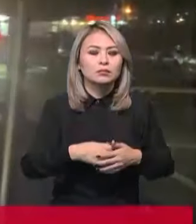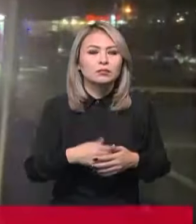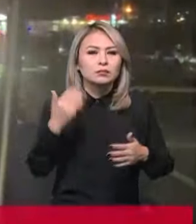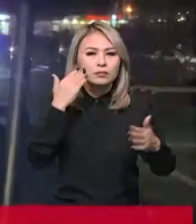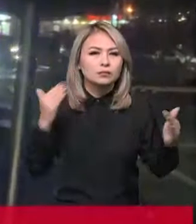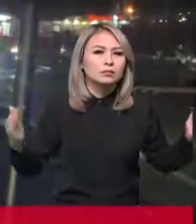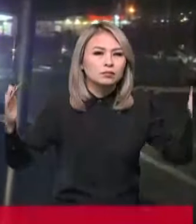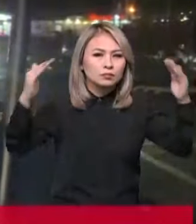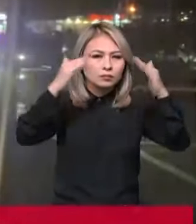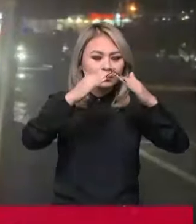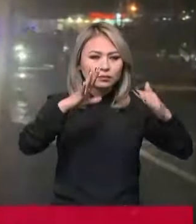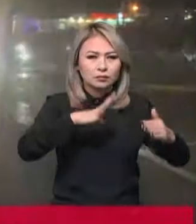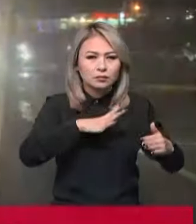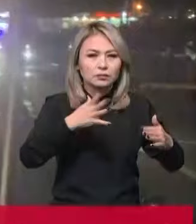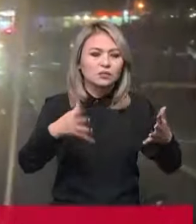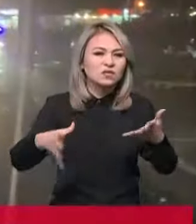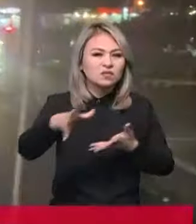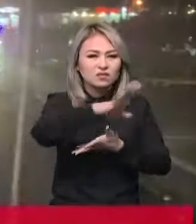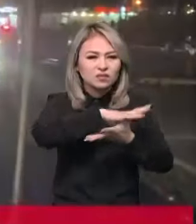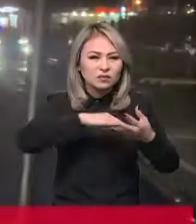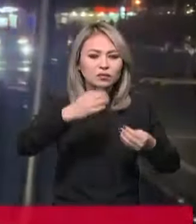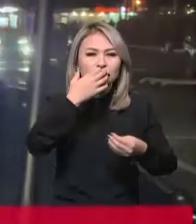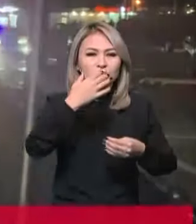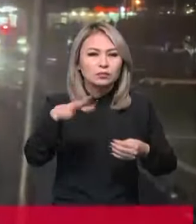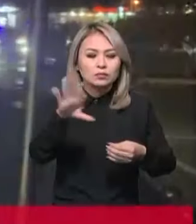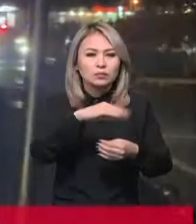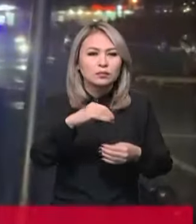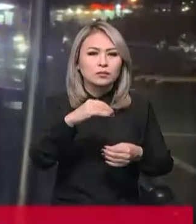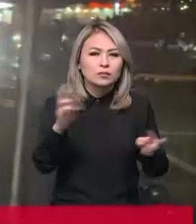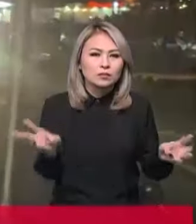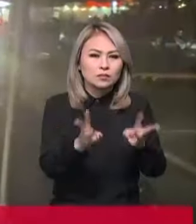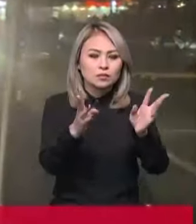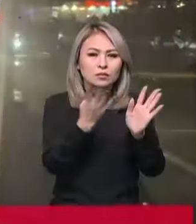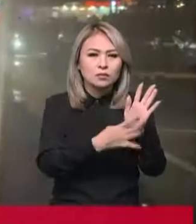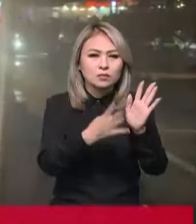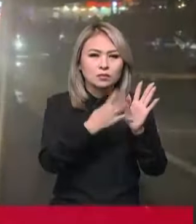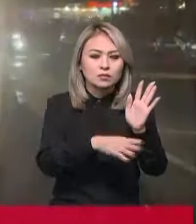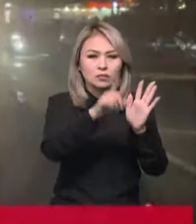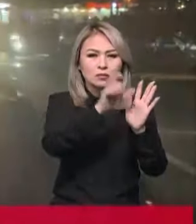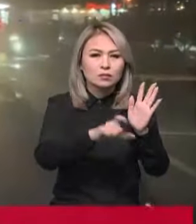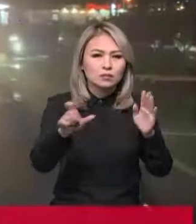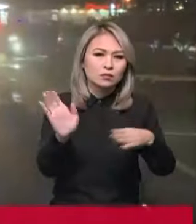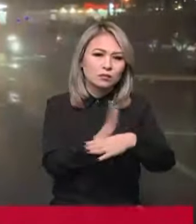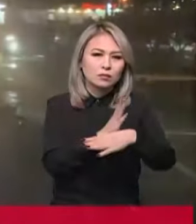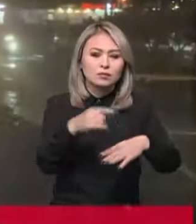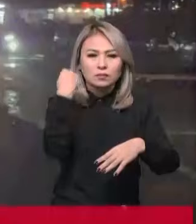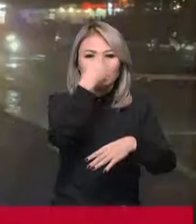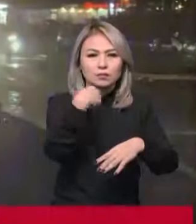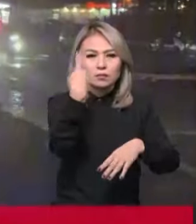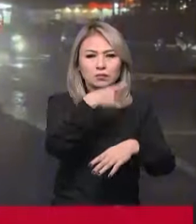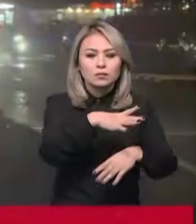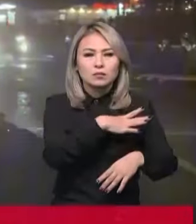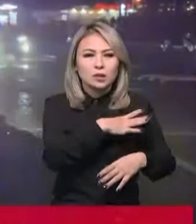Шатырын жану анықталды. Барлық жұмылдырған осы өртке 90 адам жеке құрам.